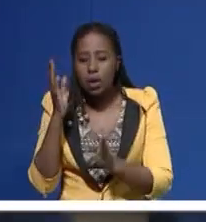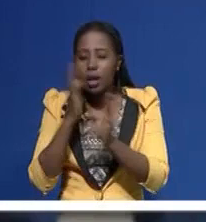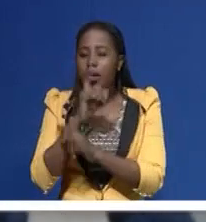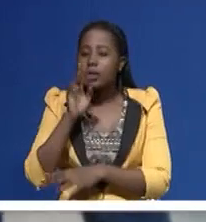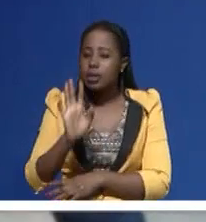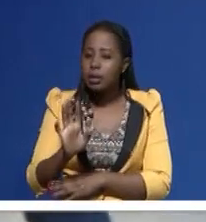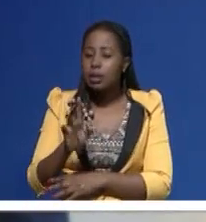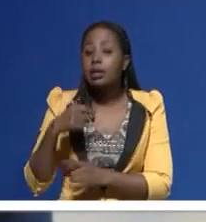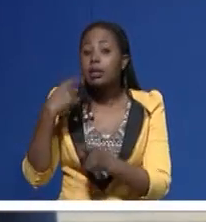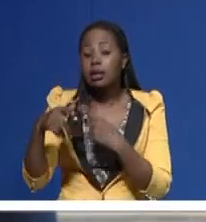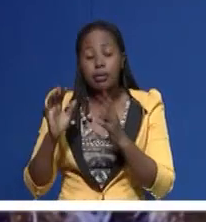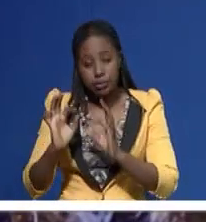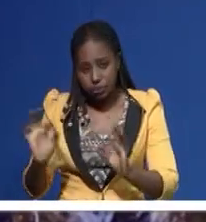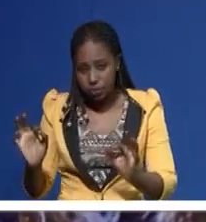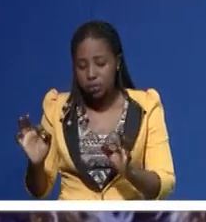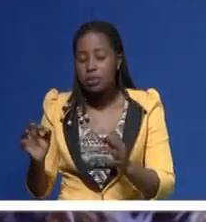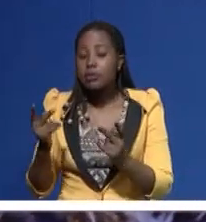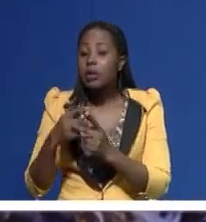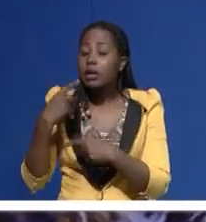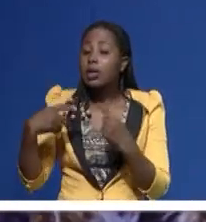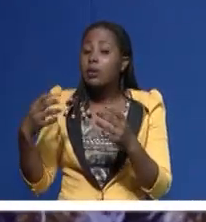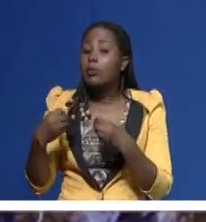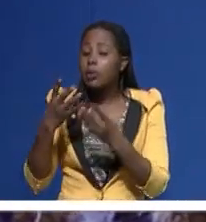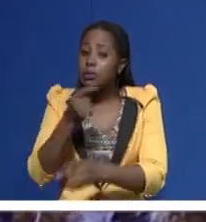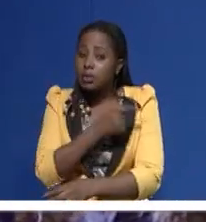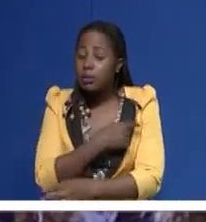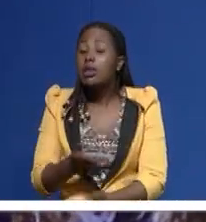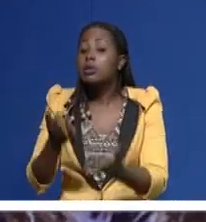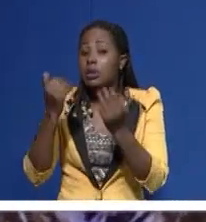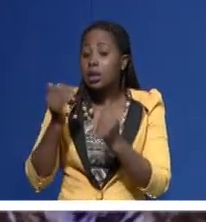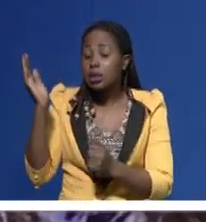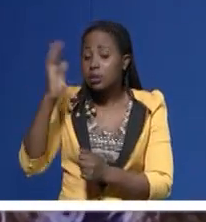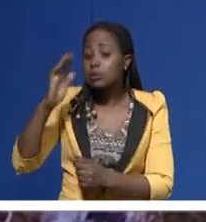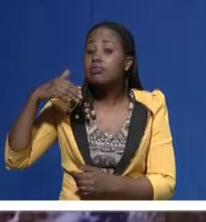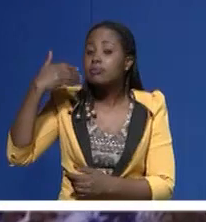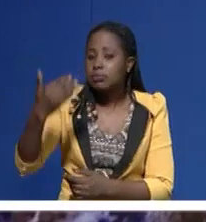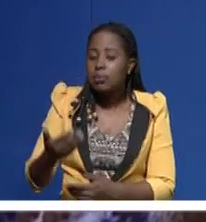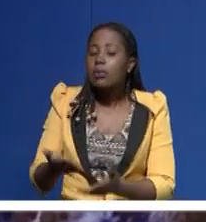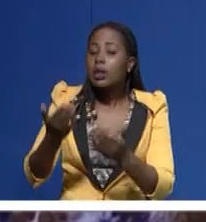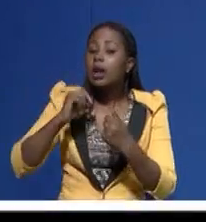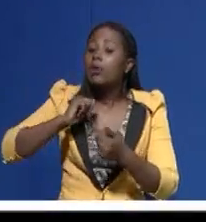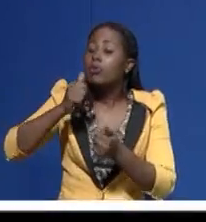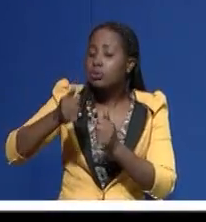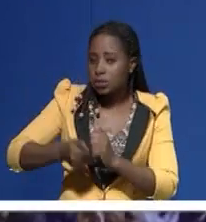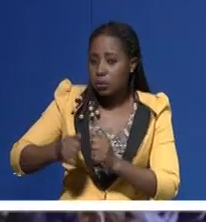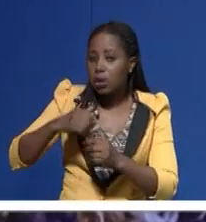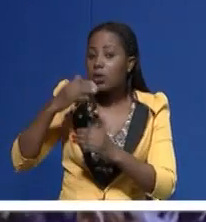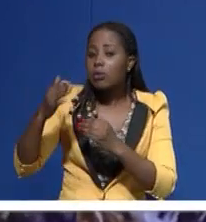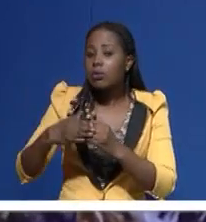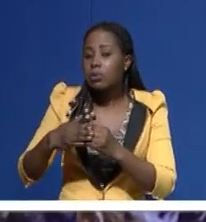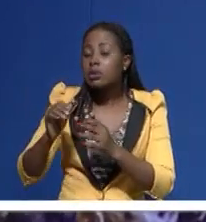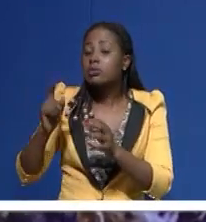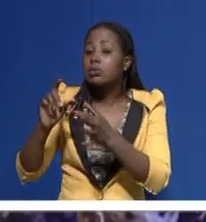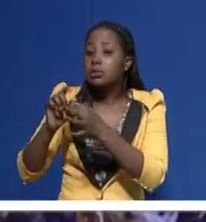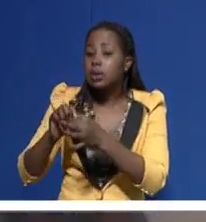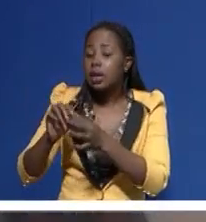yake inaendelea vizuri na anaendelea kupatiwa matibabu, na pengine siku za usoni ataweza kuruhusiwa kwenda kujumuika na familia